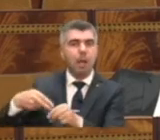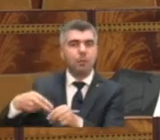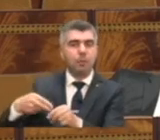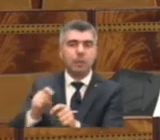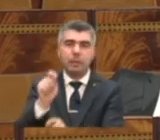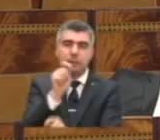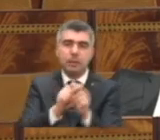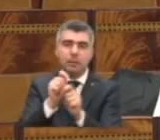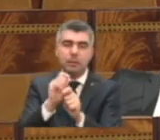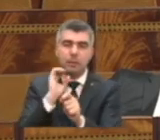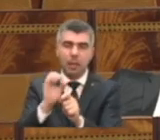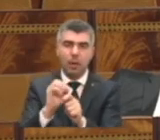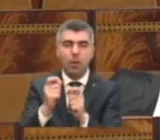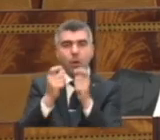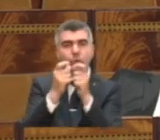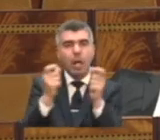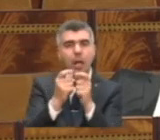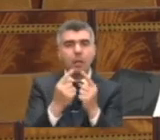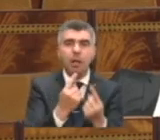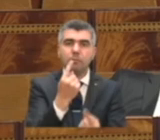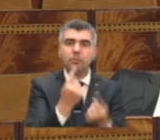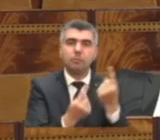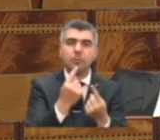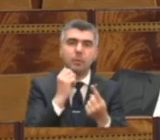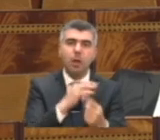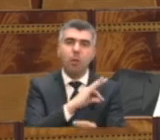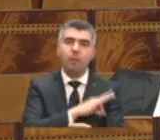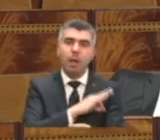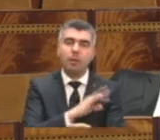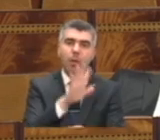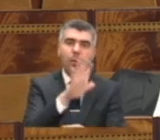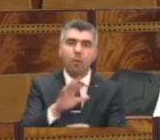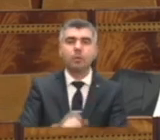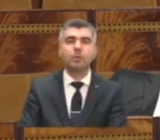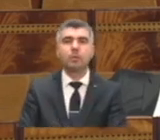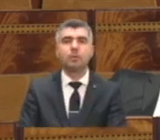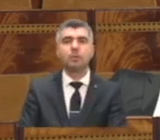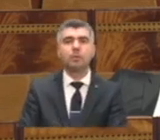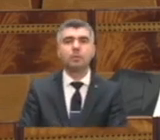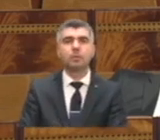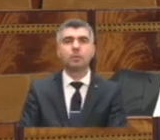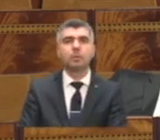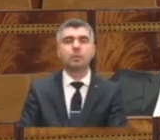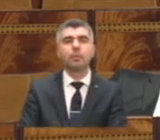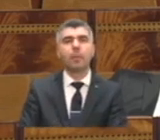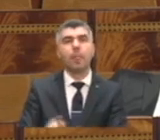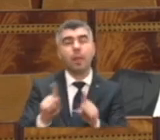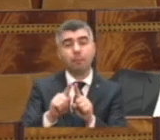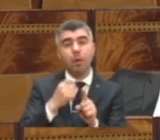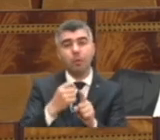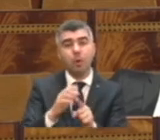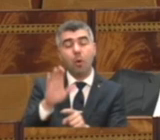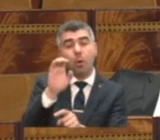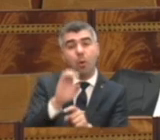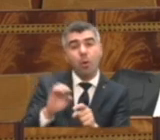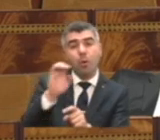تكونش مضاربات لشركات المحروقات حيت هي المستفدة الآن من هذا الوضع. وللإشارة، فإن أوروبا عشت